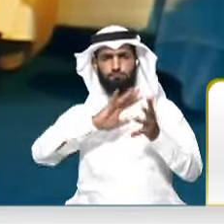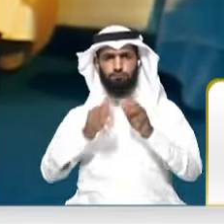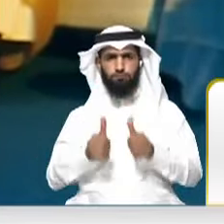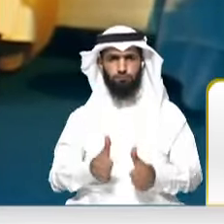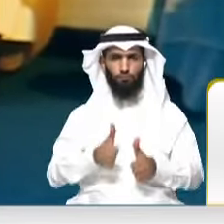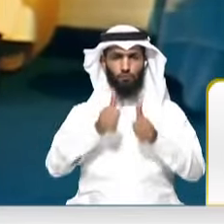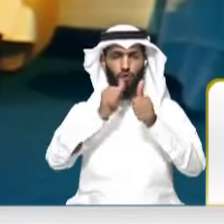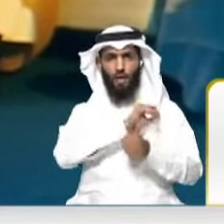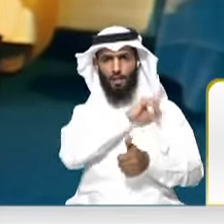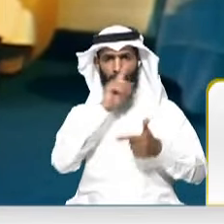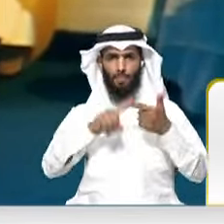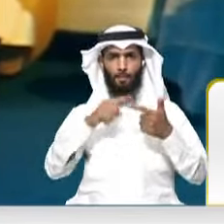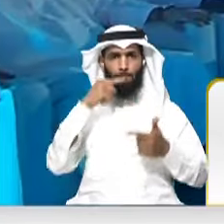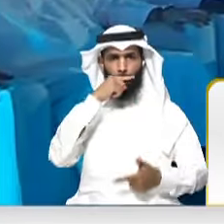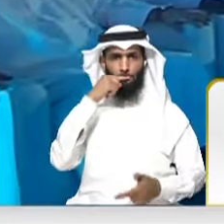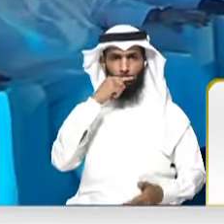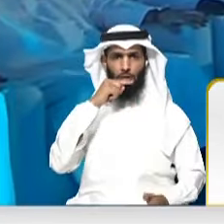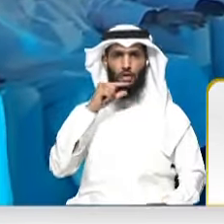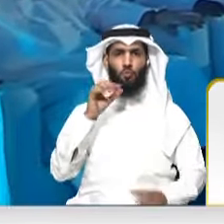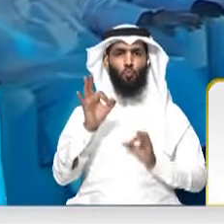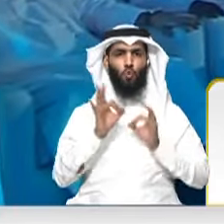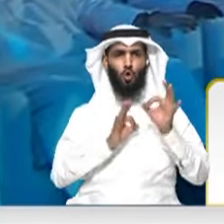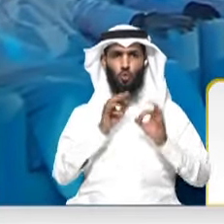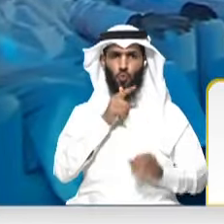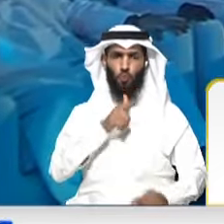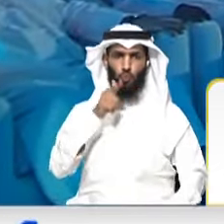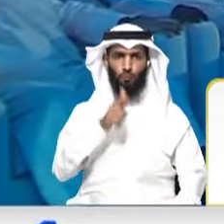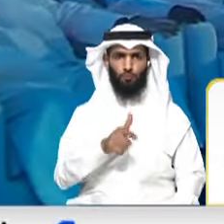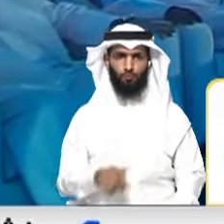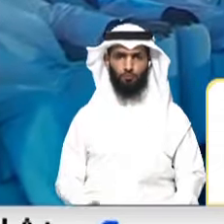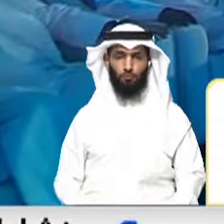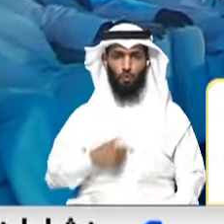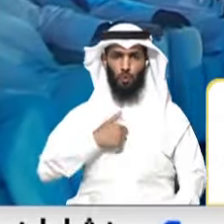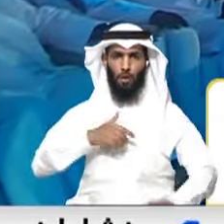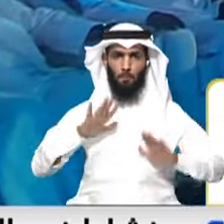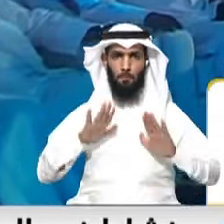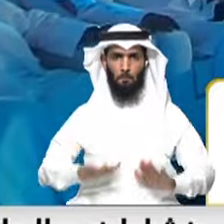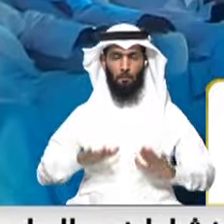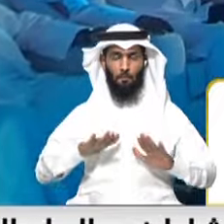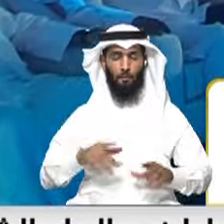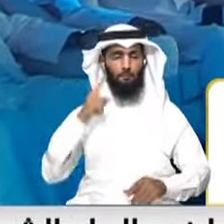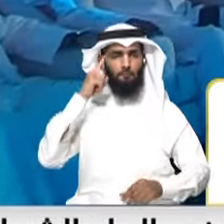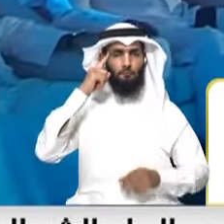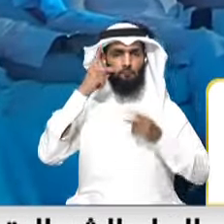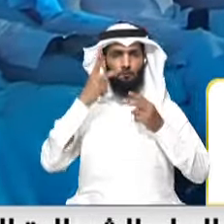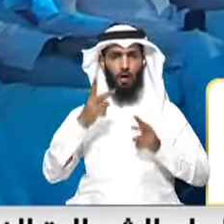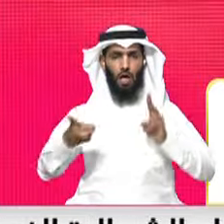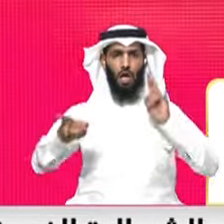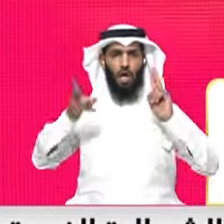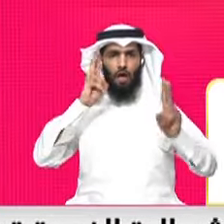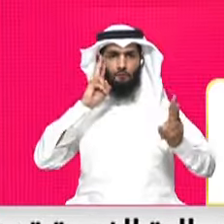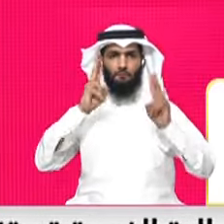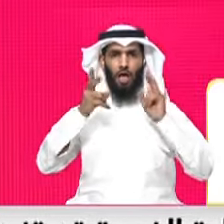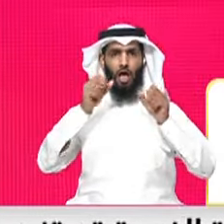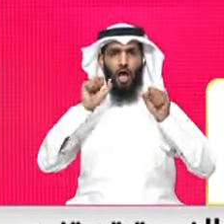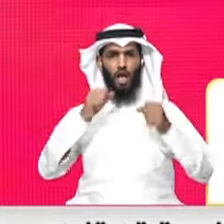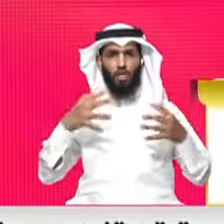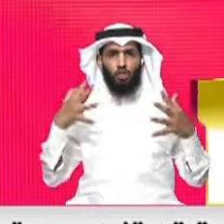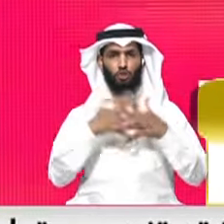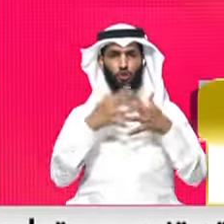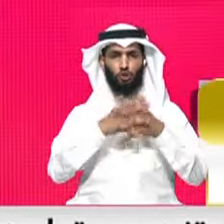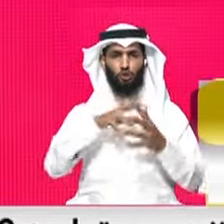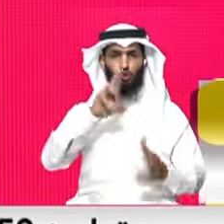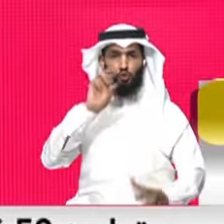المتكاملة بالوكالة كلمة. وها نحن اليوم نحتفل بالتشغيل الكامل لمصفاة الزور التي